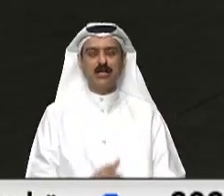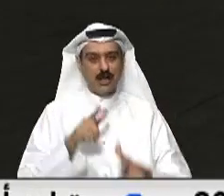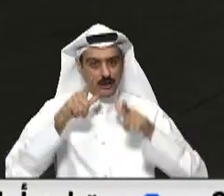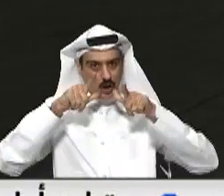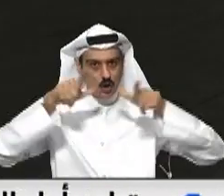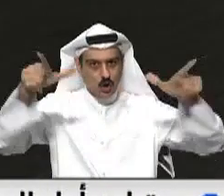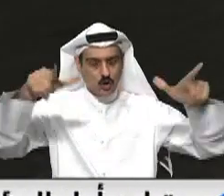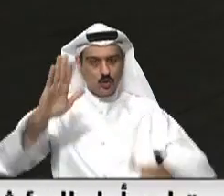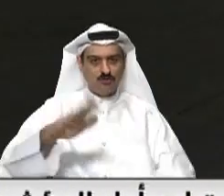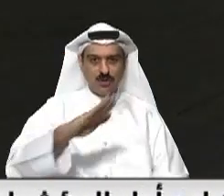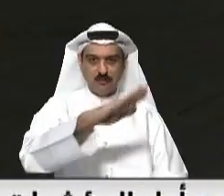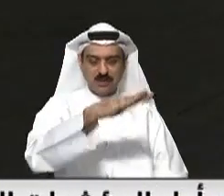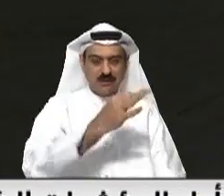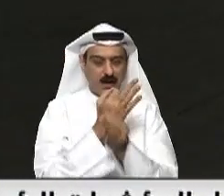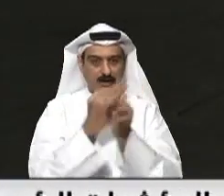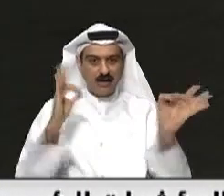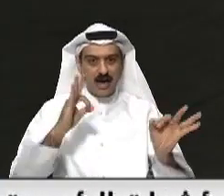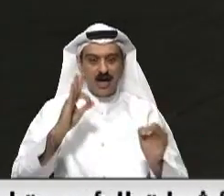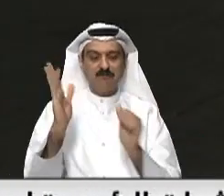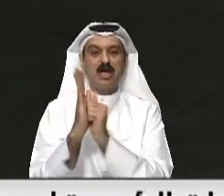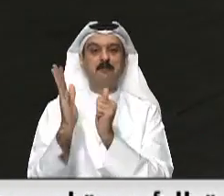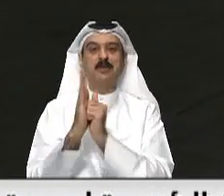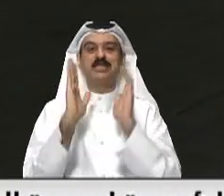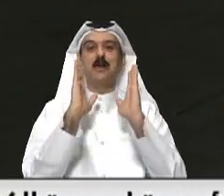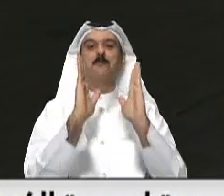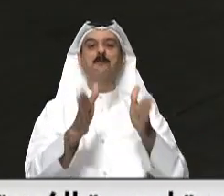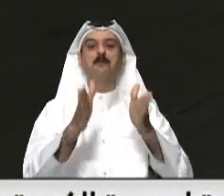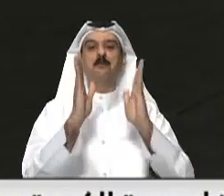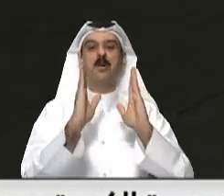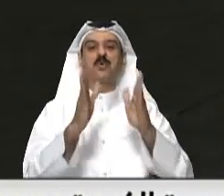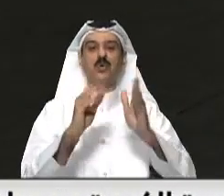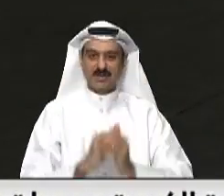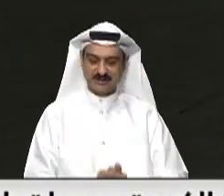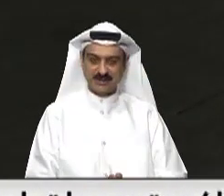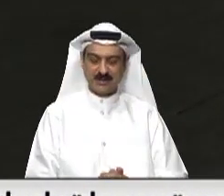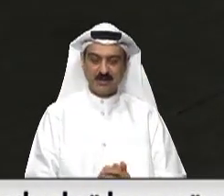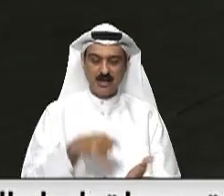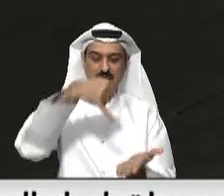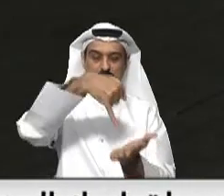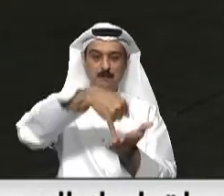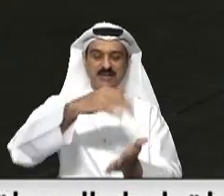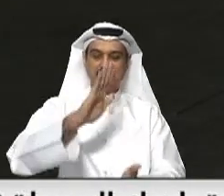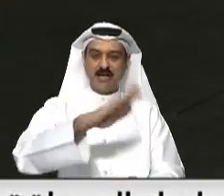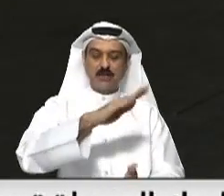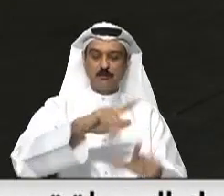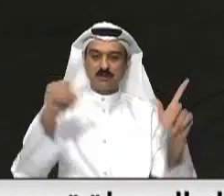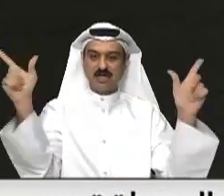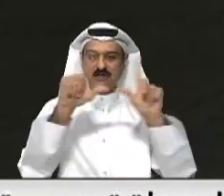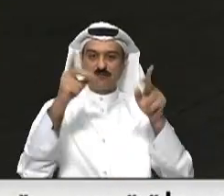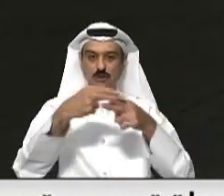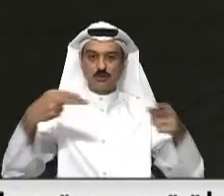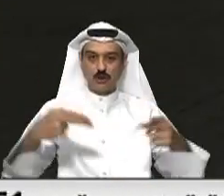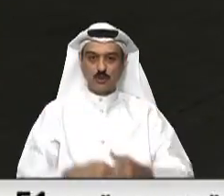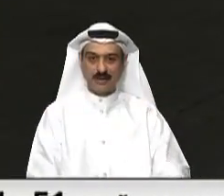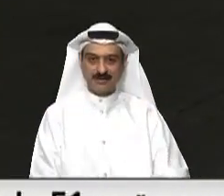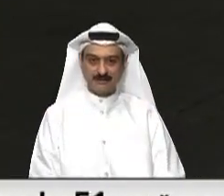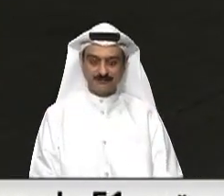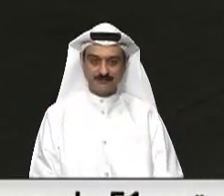المطلع السكنيه منزل مبارك من مدينه المطلاع السكنيه فهد التركي التلفزيون دوله